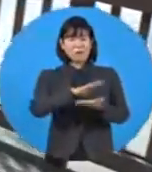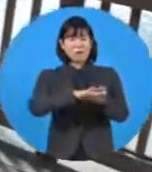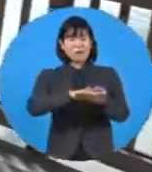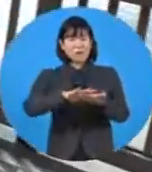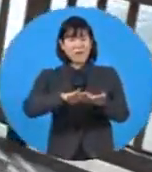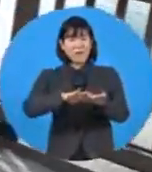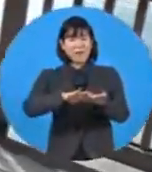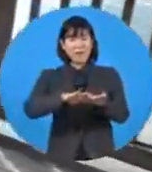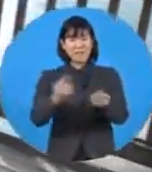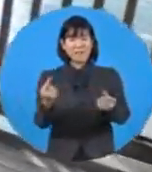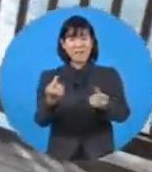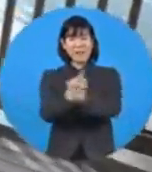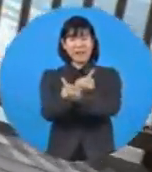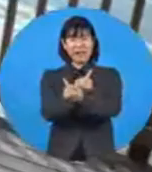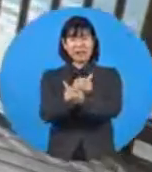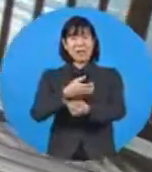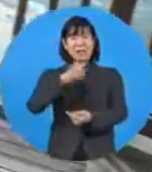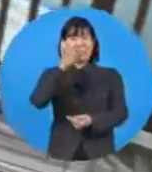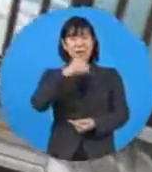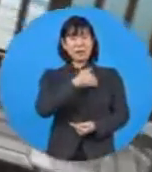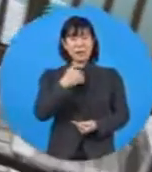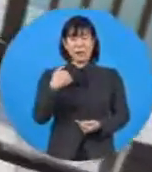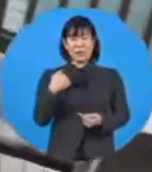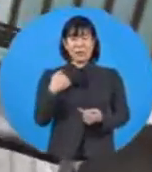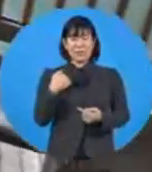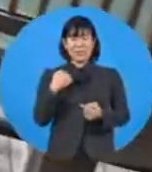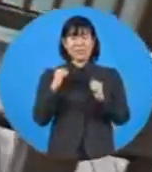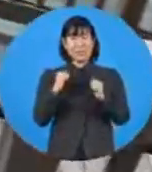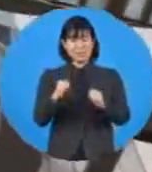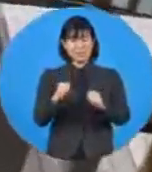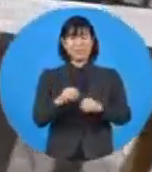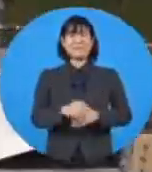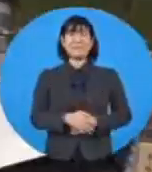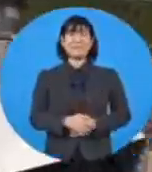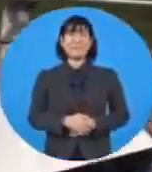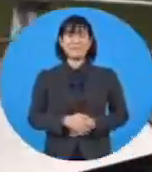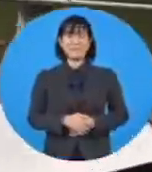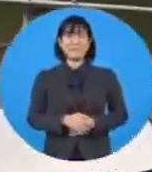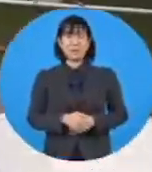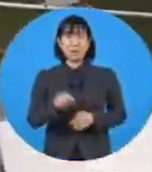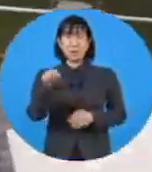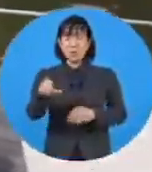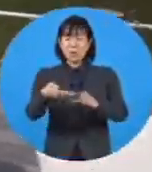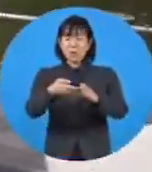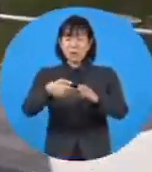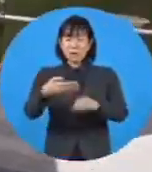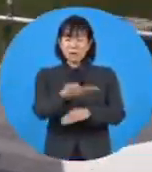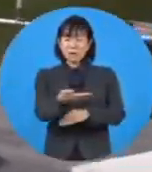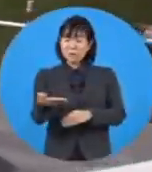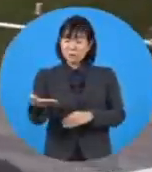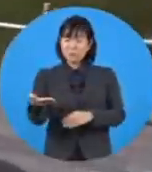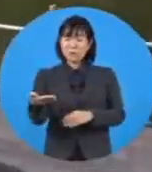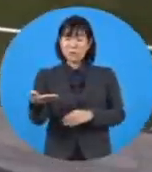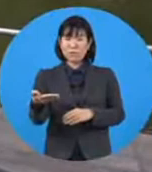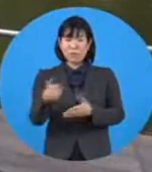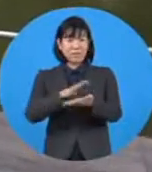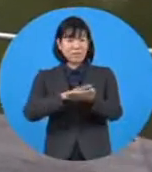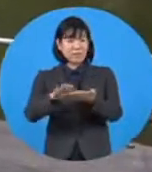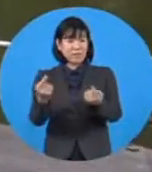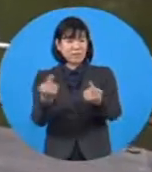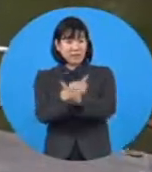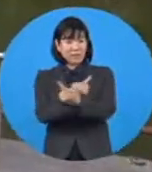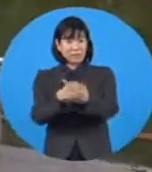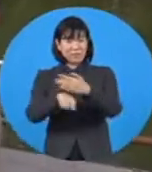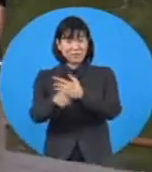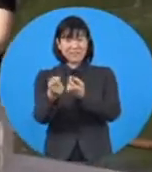るということで、この池の水をろ過し飲んでみます。この池の水を浄水するんです